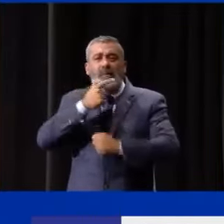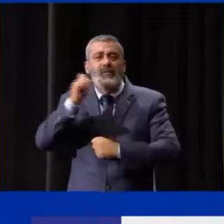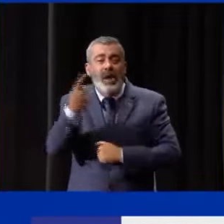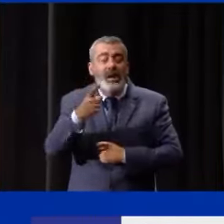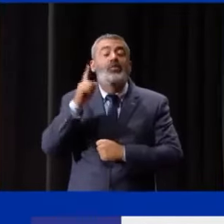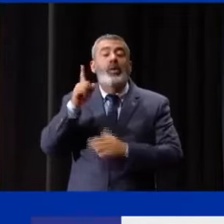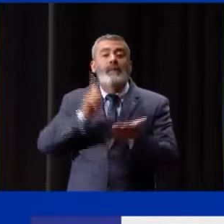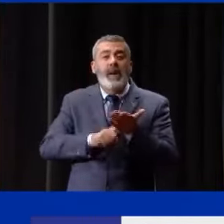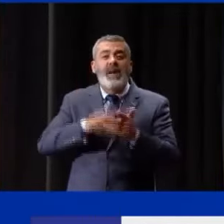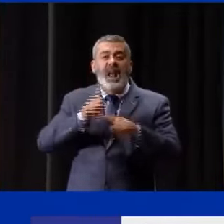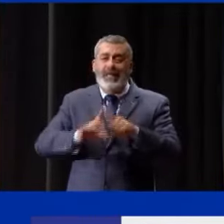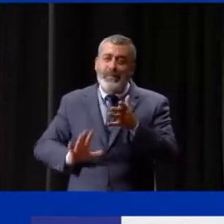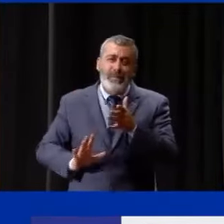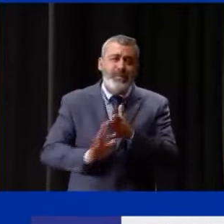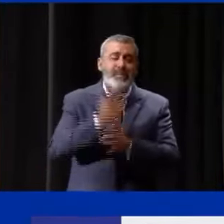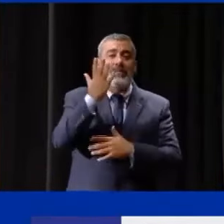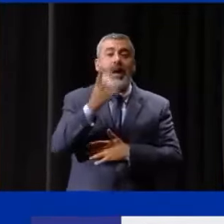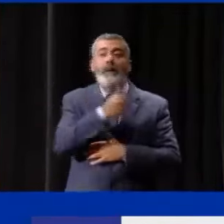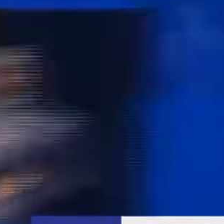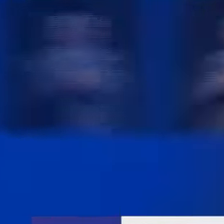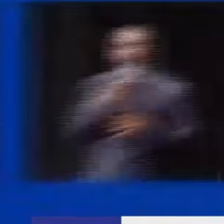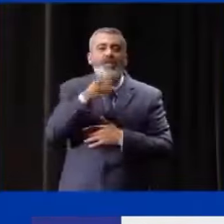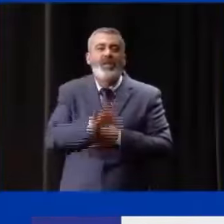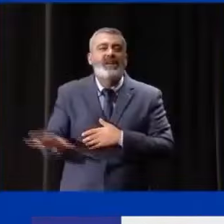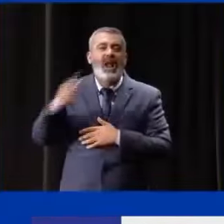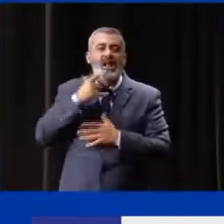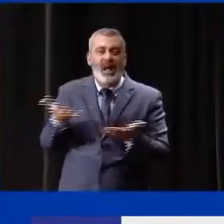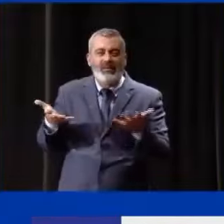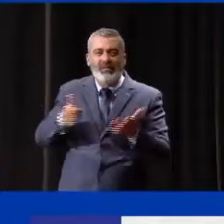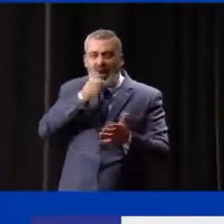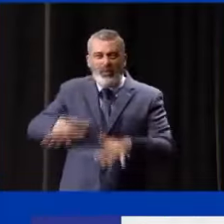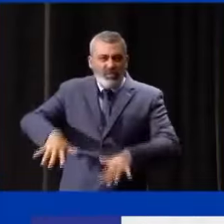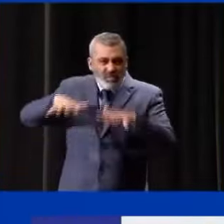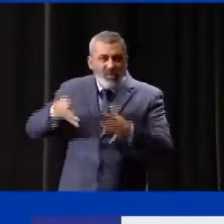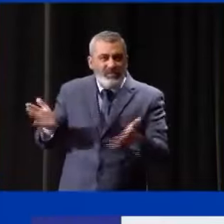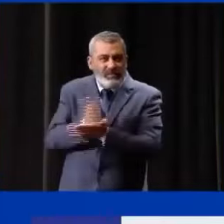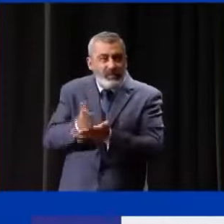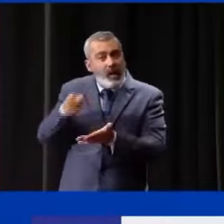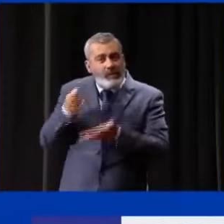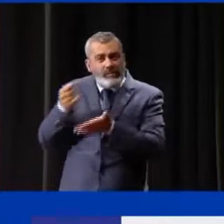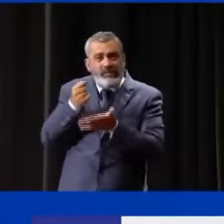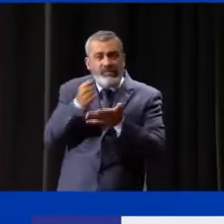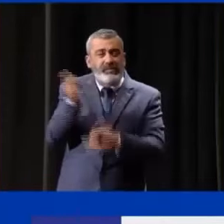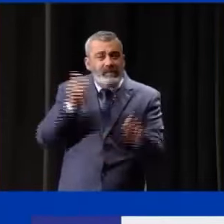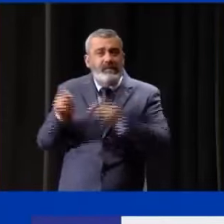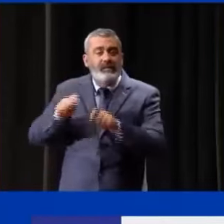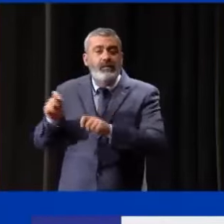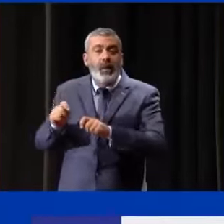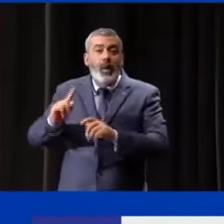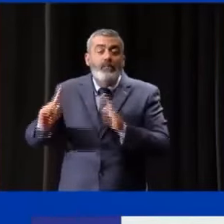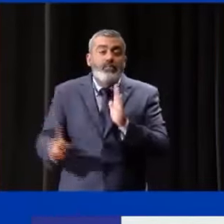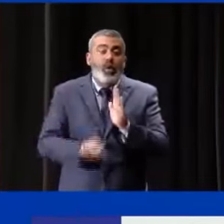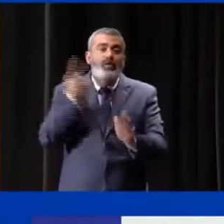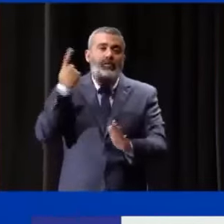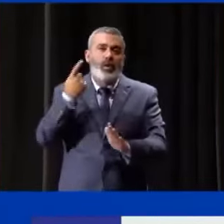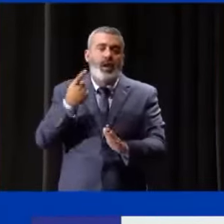πάει μπροστά κάθε μία περιφέρεια ξεχωριστά. Για πρώτη συνεπώς φορά υπάρχουν εξασφαλισμένοι πόροι για